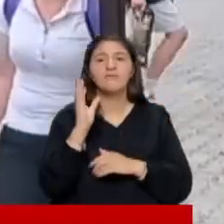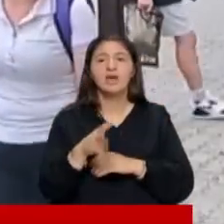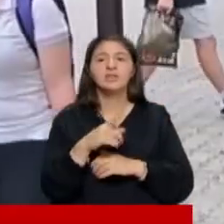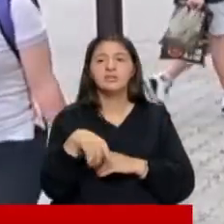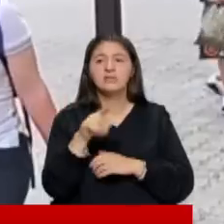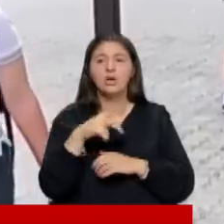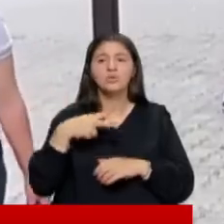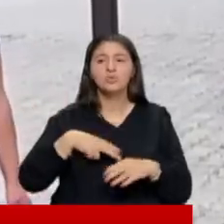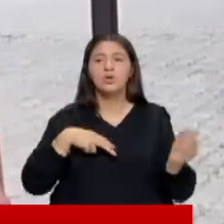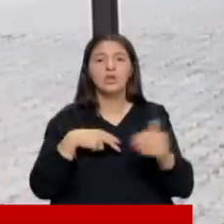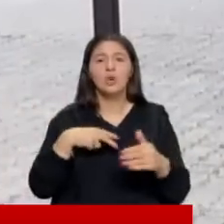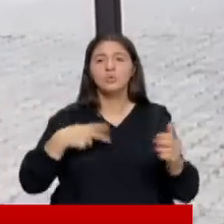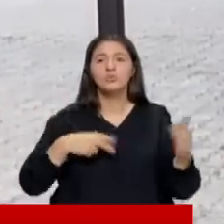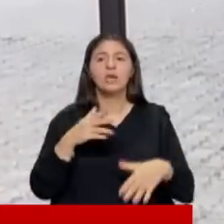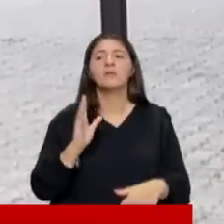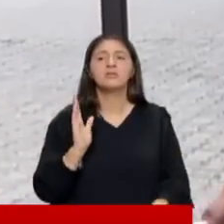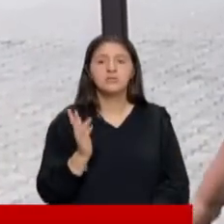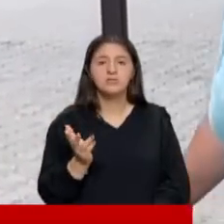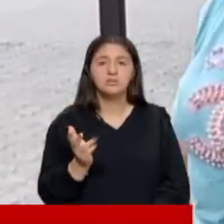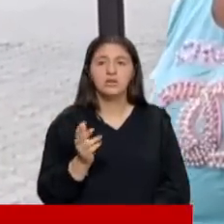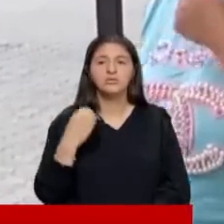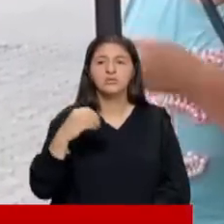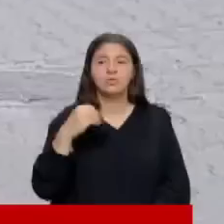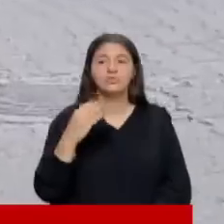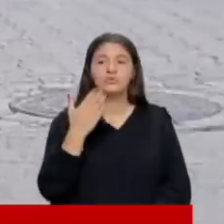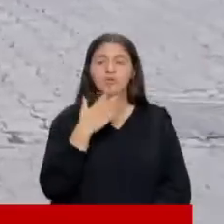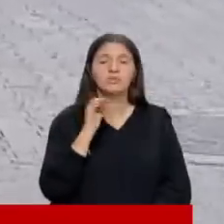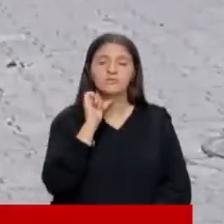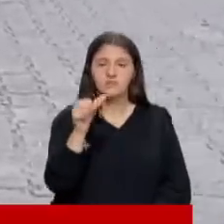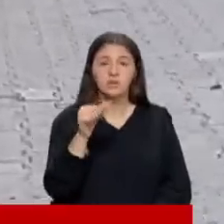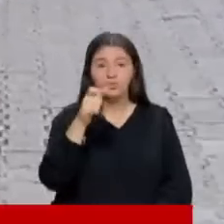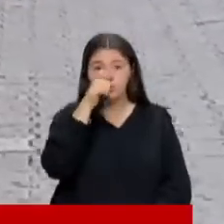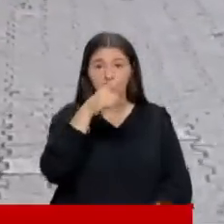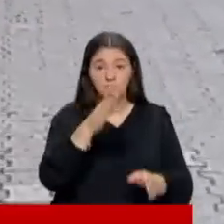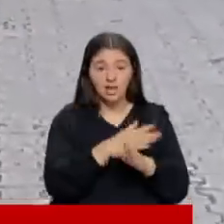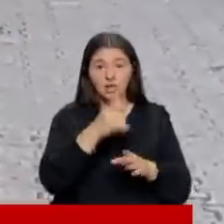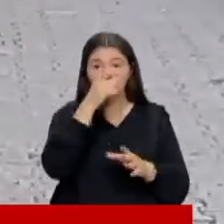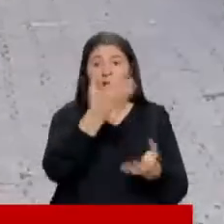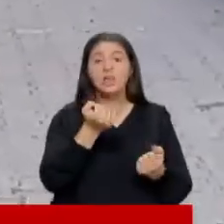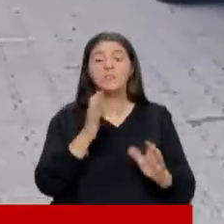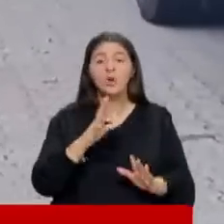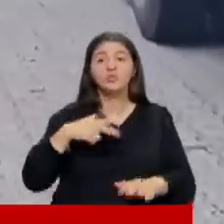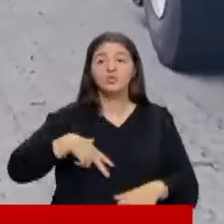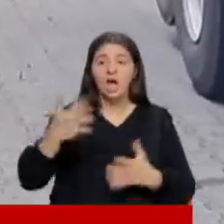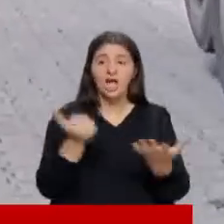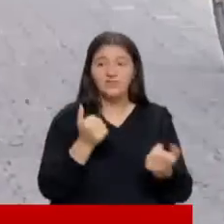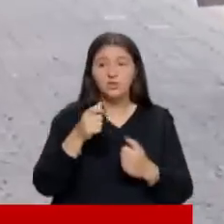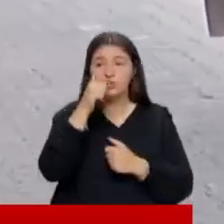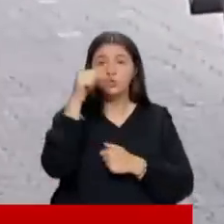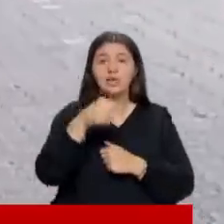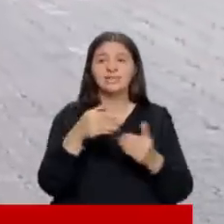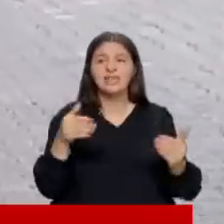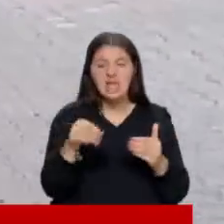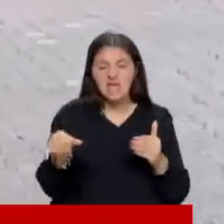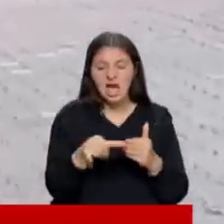en çok Burcu geliyor Gürcü Gelmediyse satış hiç yok Türk malını Türkler alamıyor Gürcüler alışverişe Türkiye